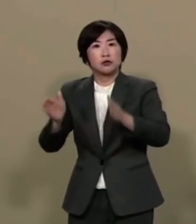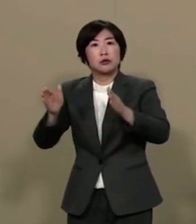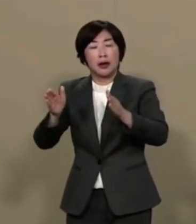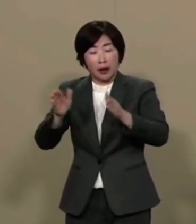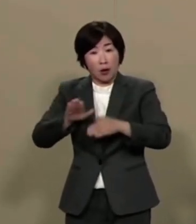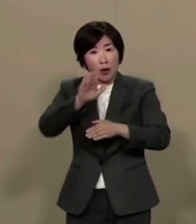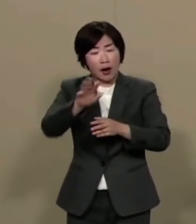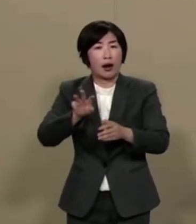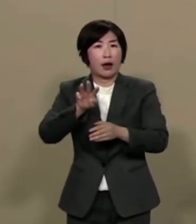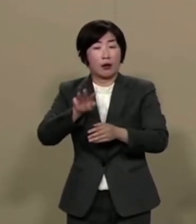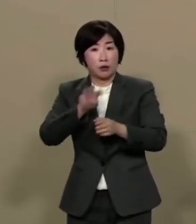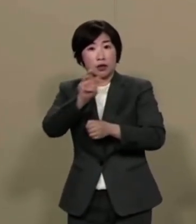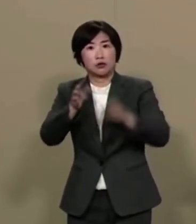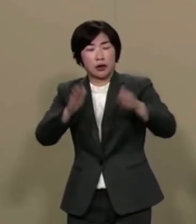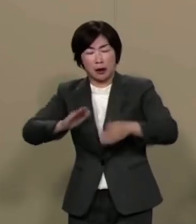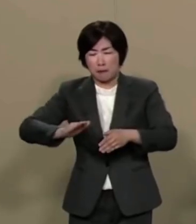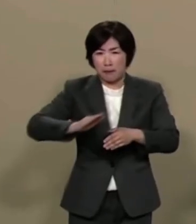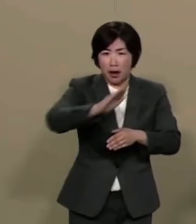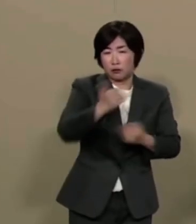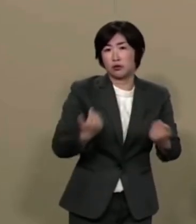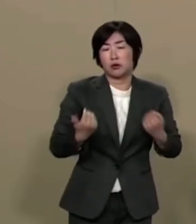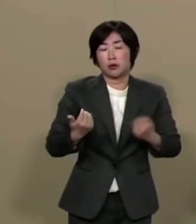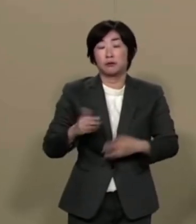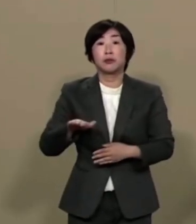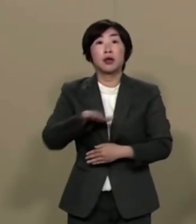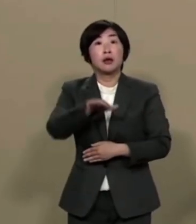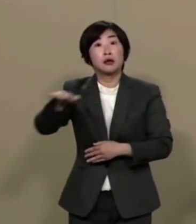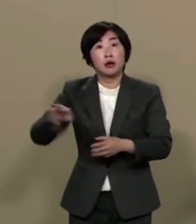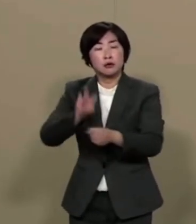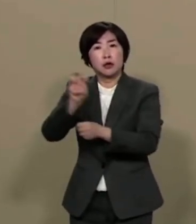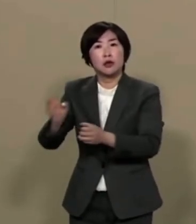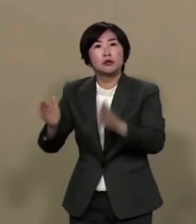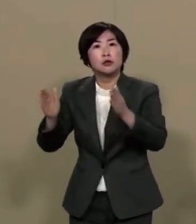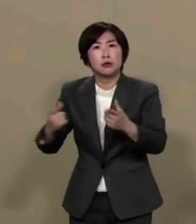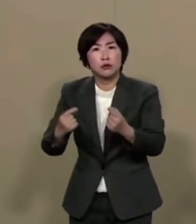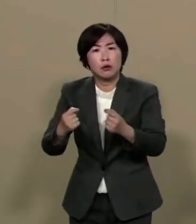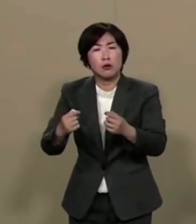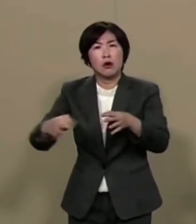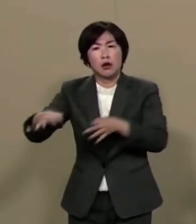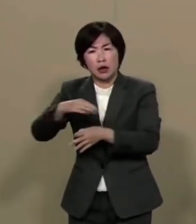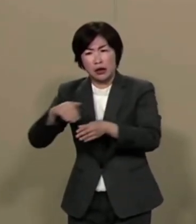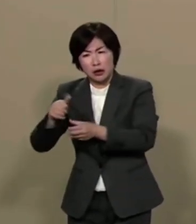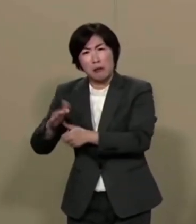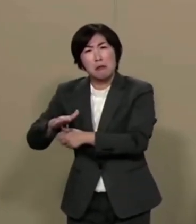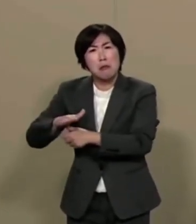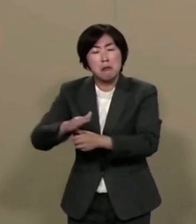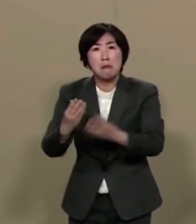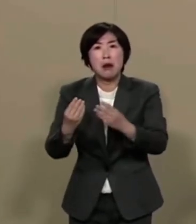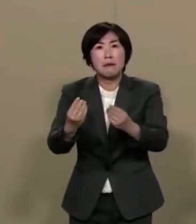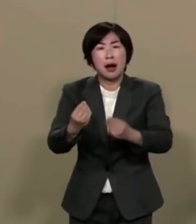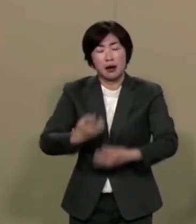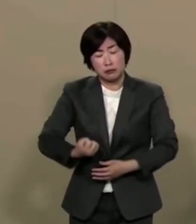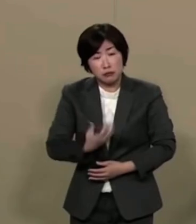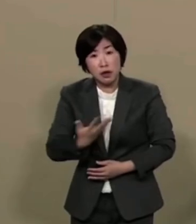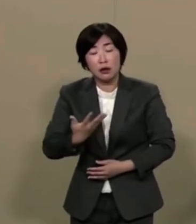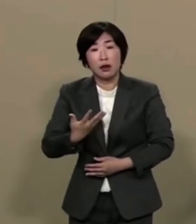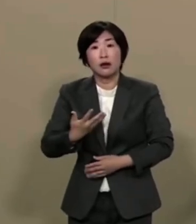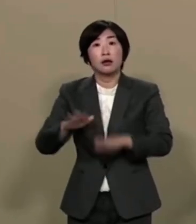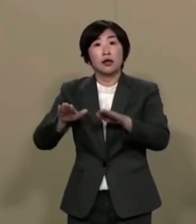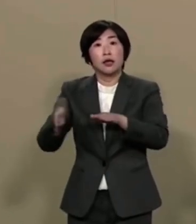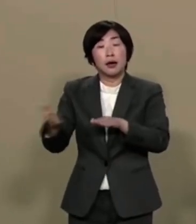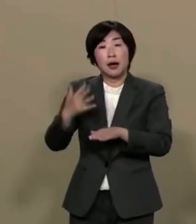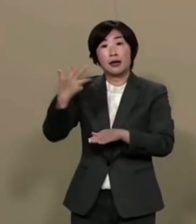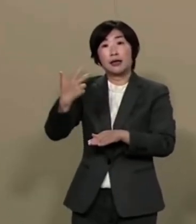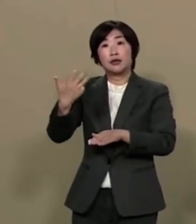いうのが日本保守党です皆さん30年ですよ30年30年経済成長していなってこれ考えられません例えば今から